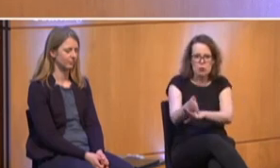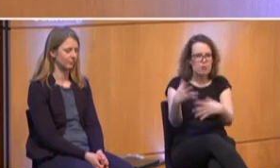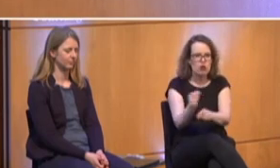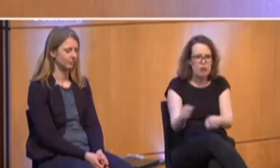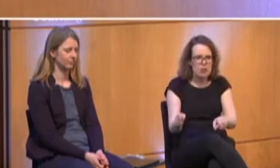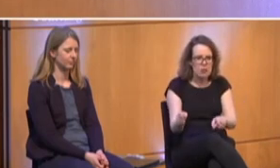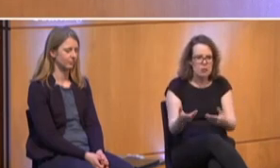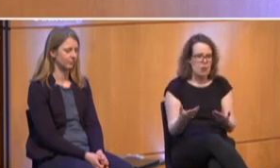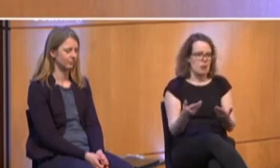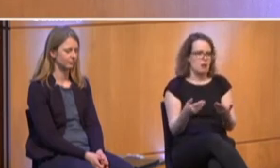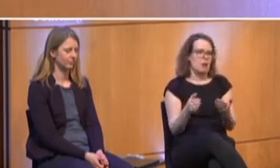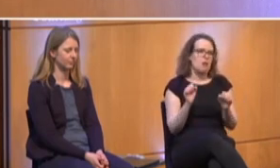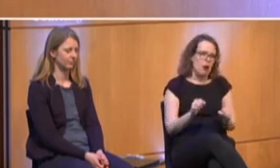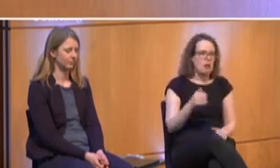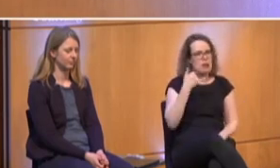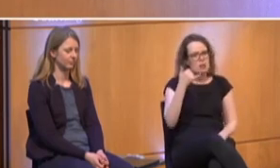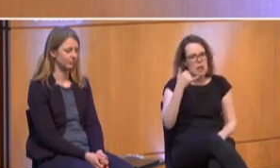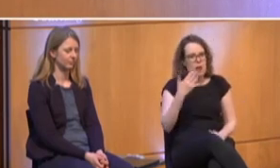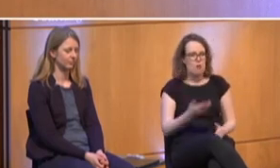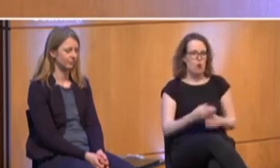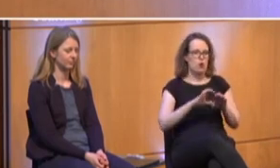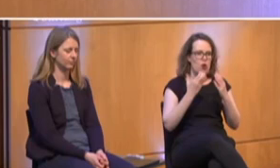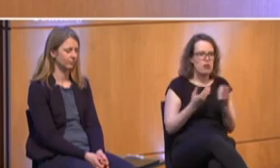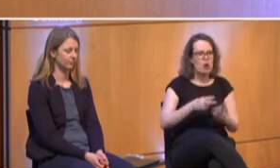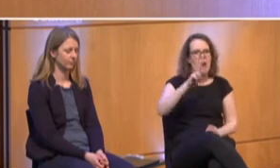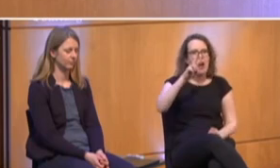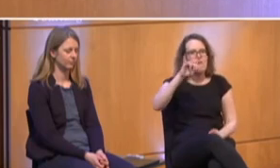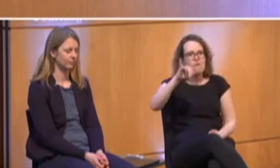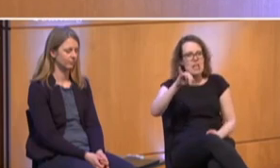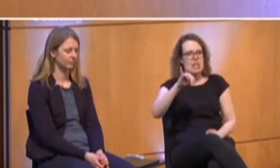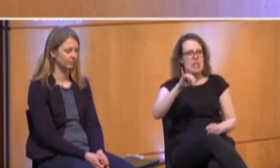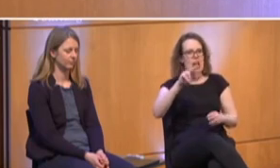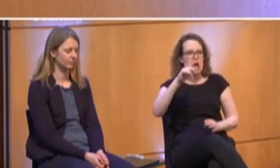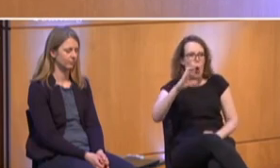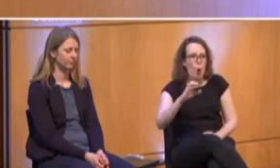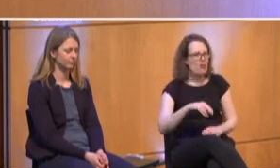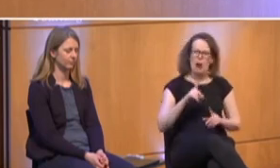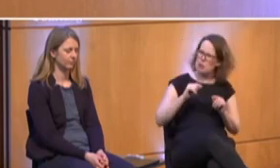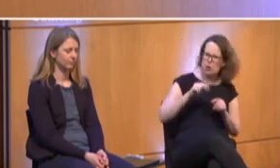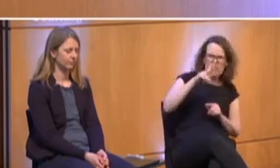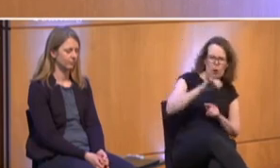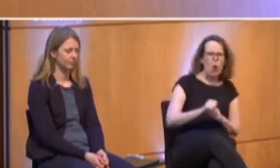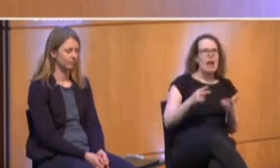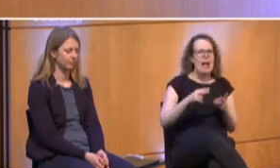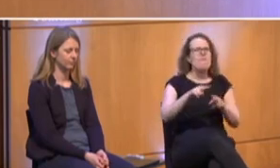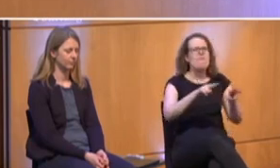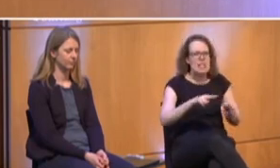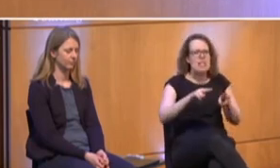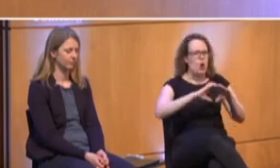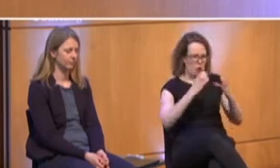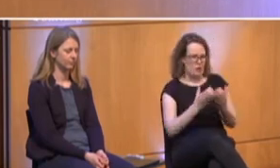entweder über Telco oder über Vico da einklemmen. Was ist denn Vico? Eine Videokonferenz, ja. Verzeihung. Oder ich nehme halt